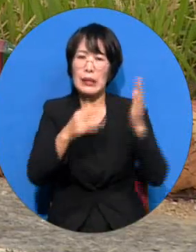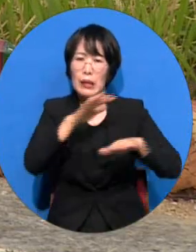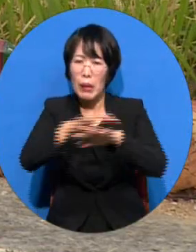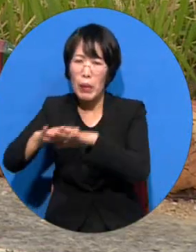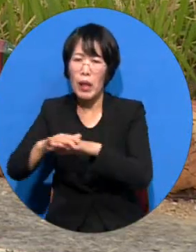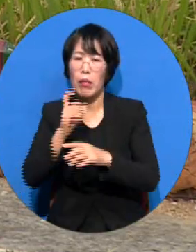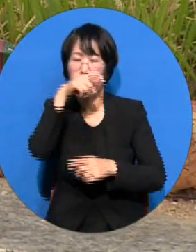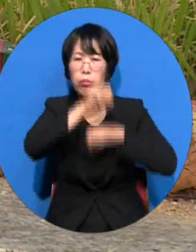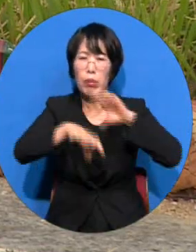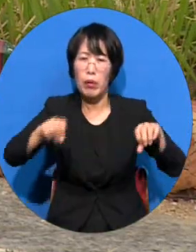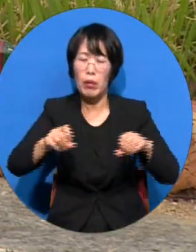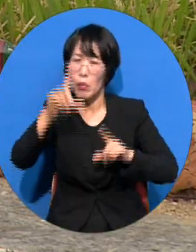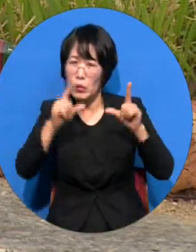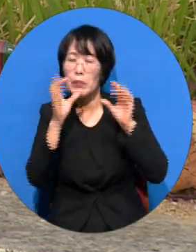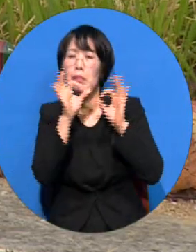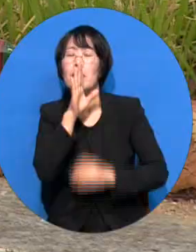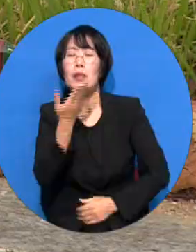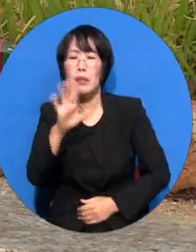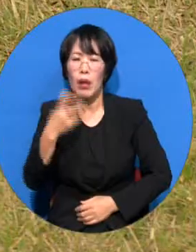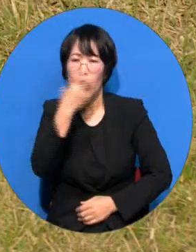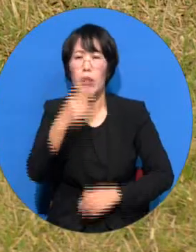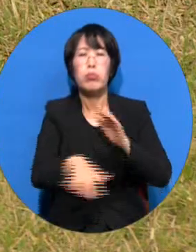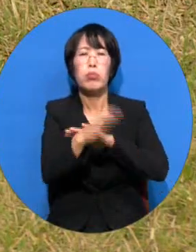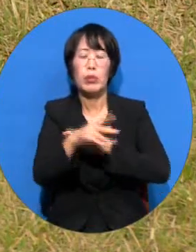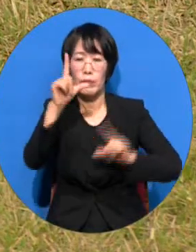생활 쓰레기가 버려지고 있지만 관리는 겉돌고 있는 실정입니다